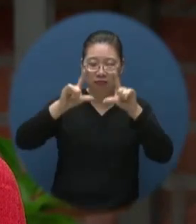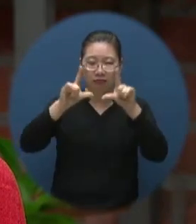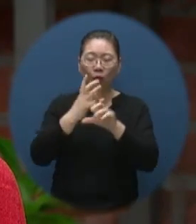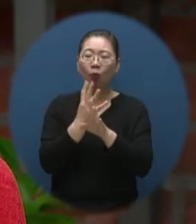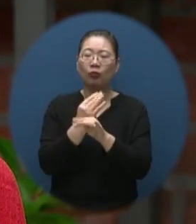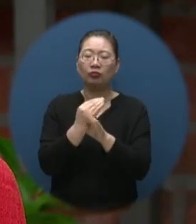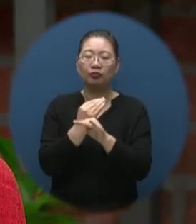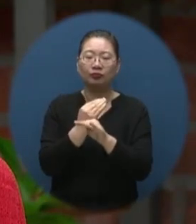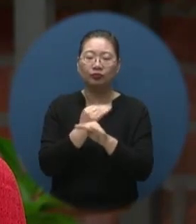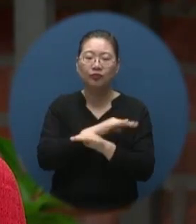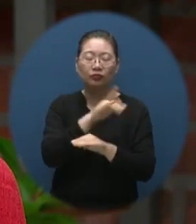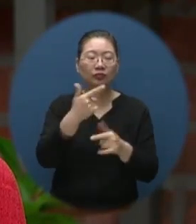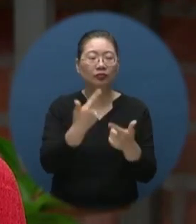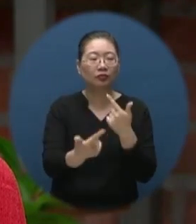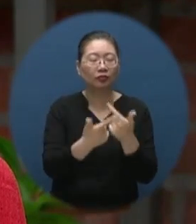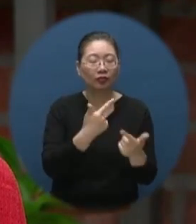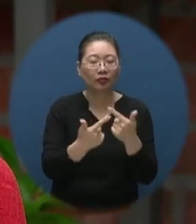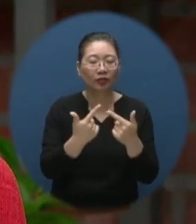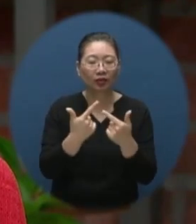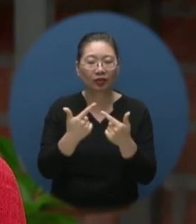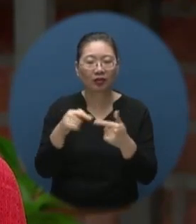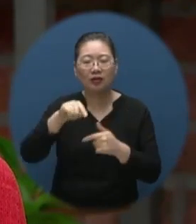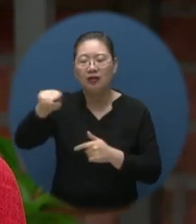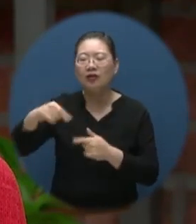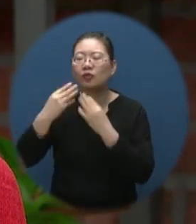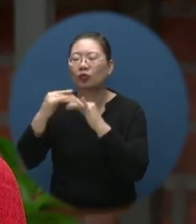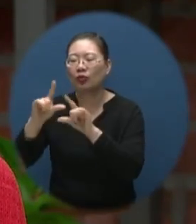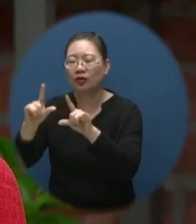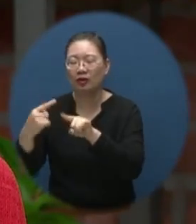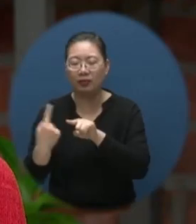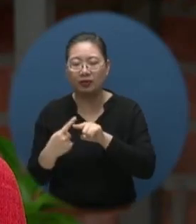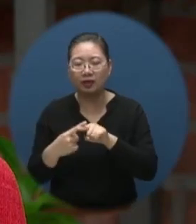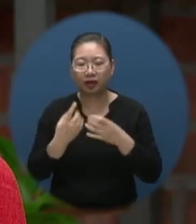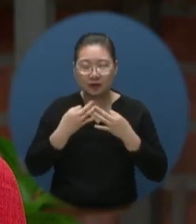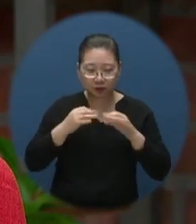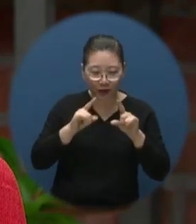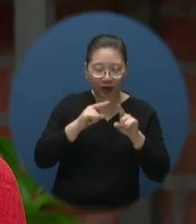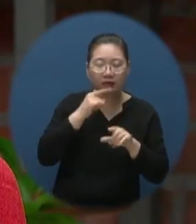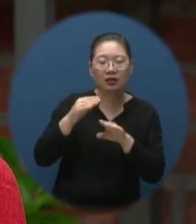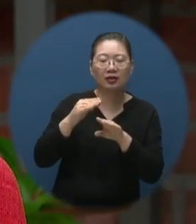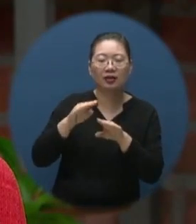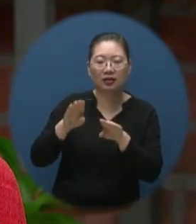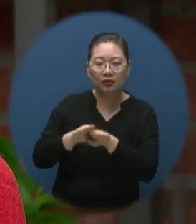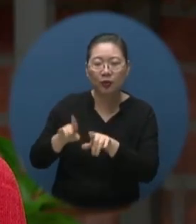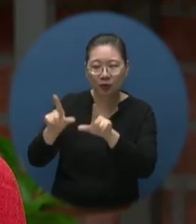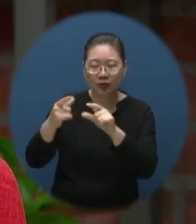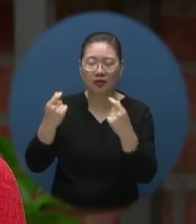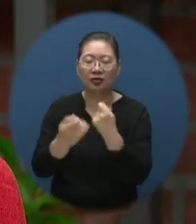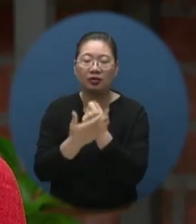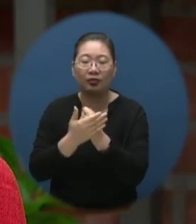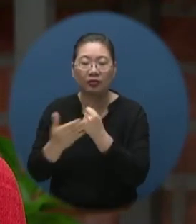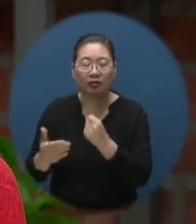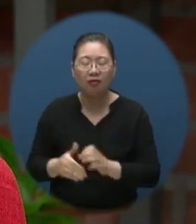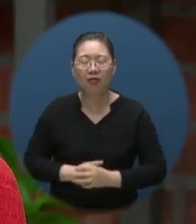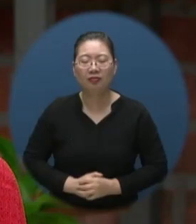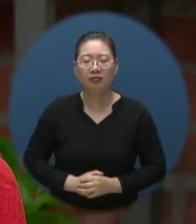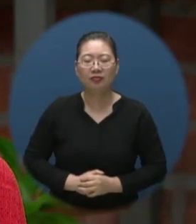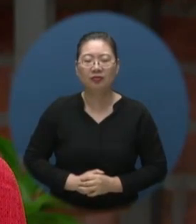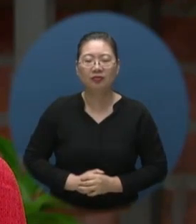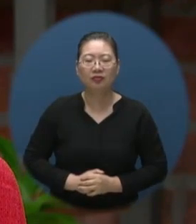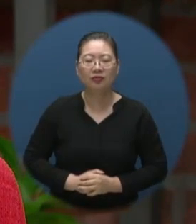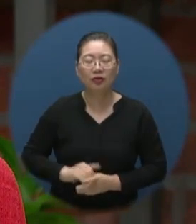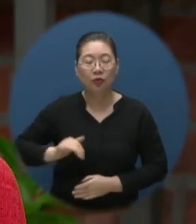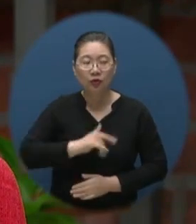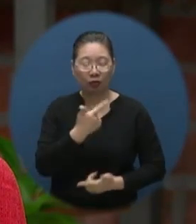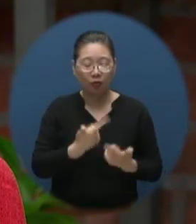언제냐 하면은 우리 목요일이 자기네 토요일이에요. 금요일이 일요일이거든요. 예. 자기들은. 예. 그 목요일